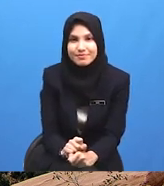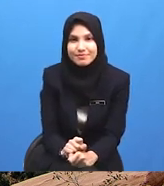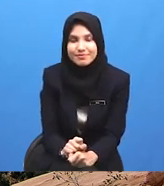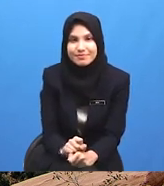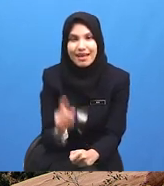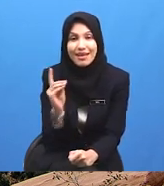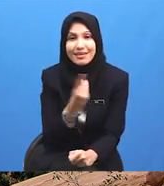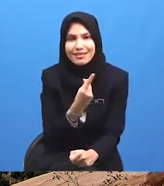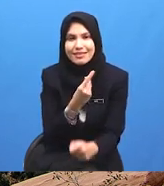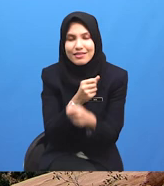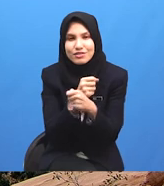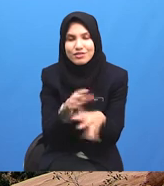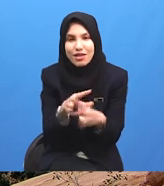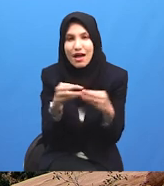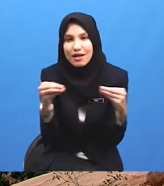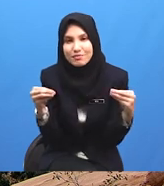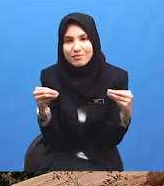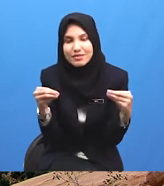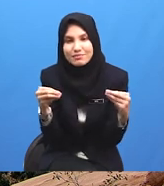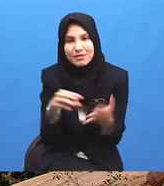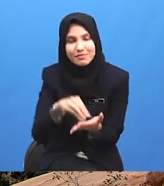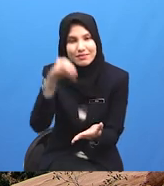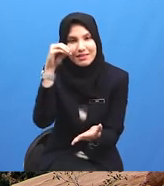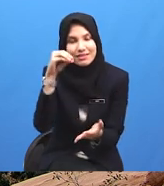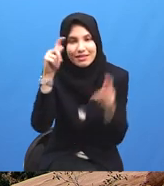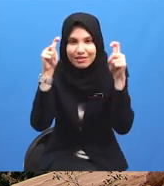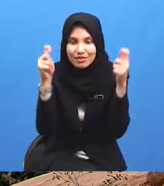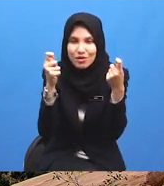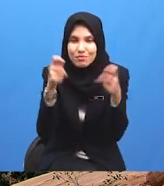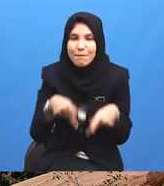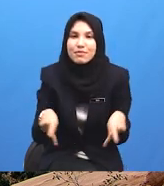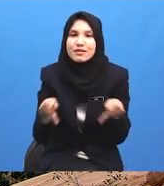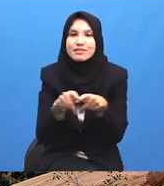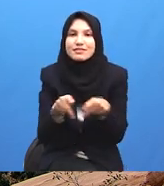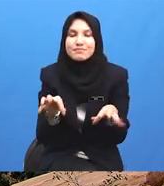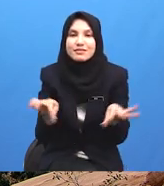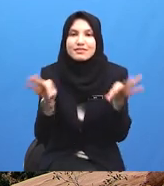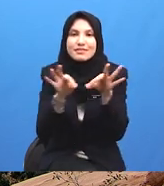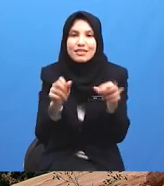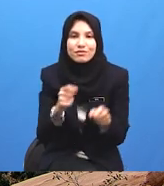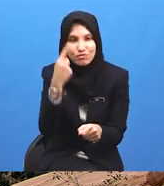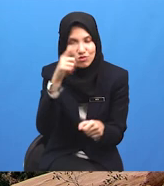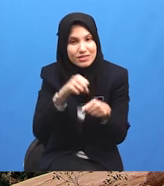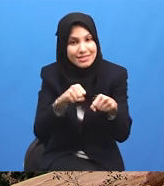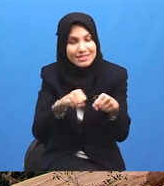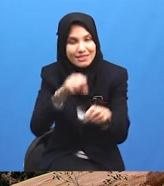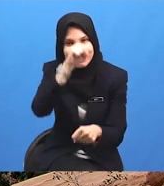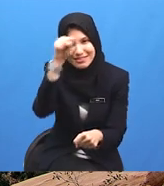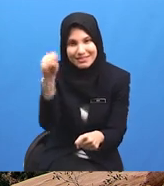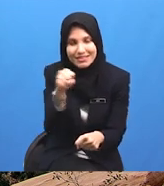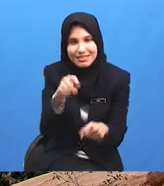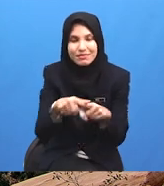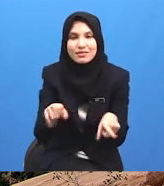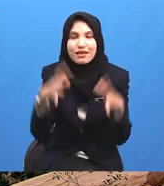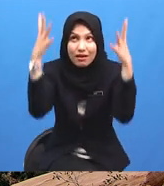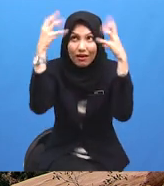Kita sudah habis mempelajari subtopik penting untuk sistem suria. Tetapi cikgu berharap maklumat yang